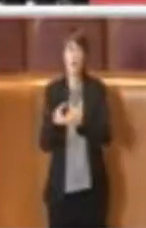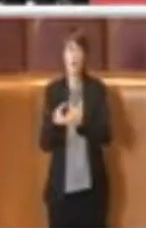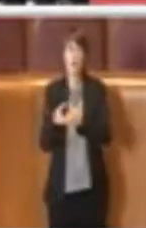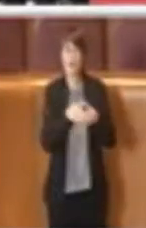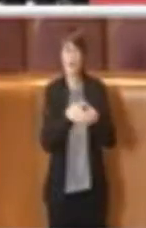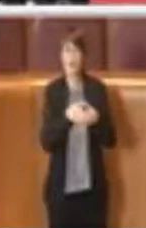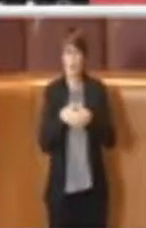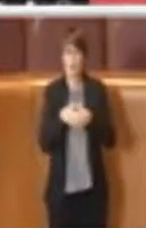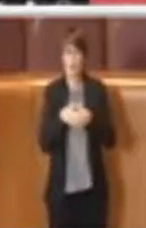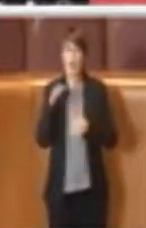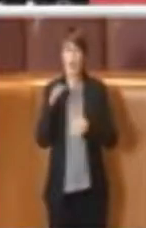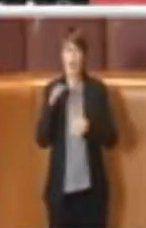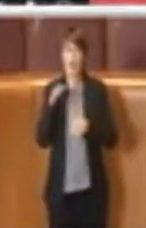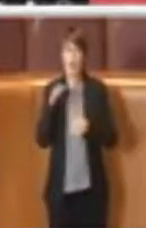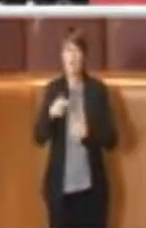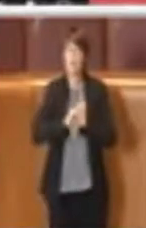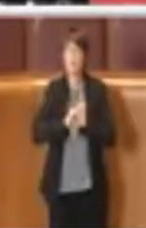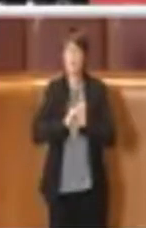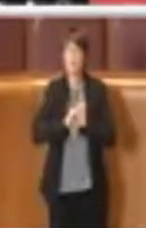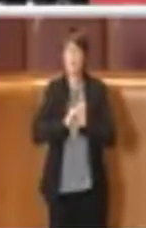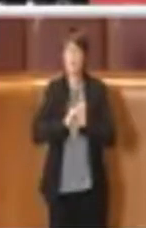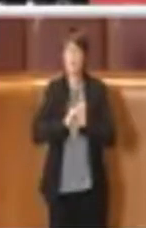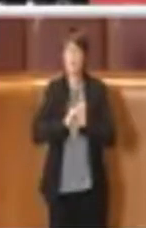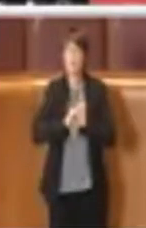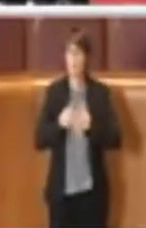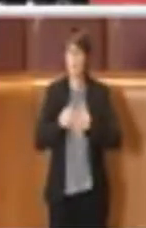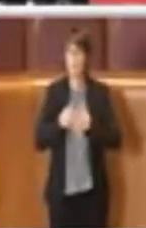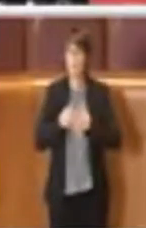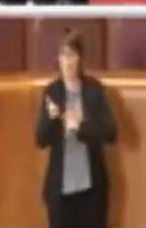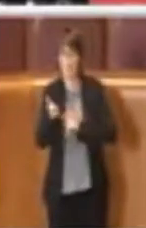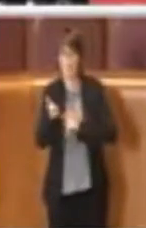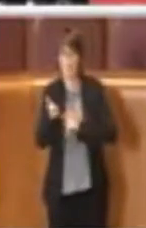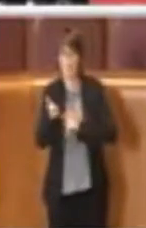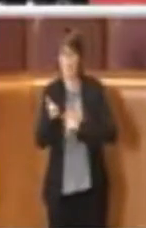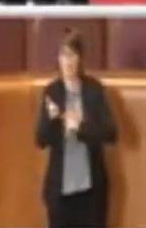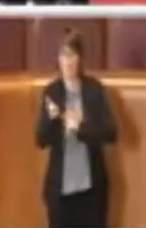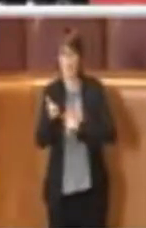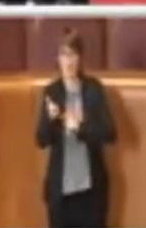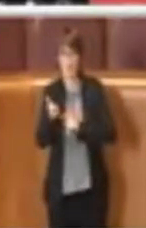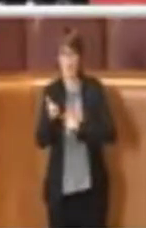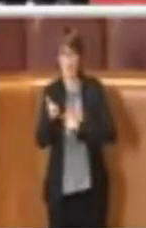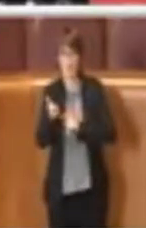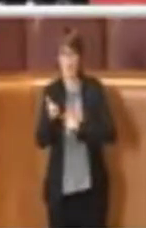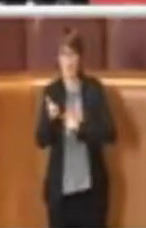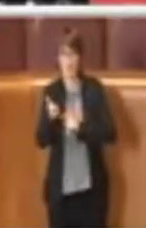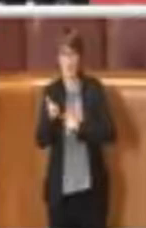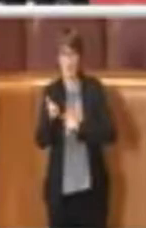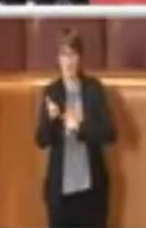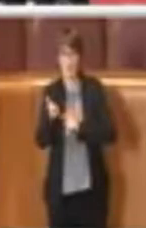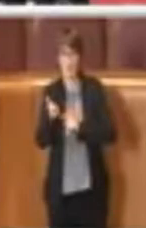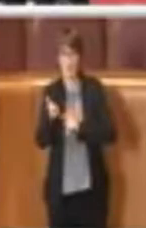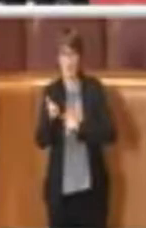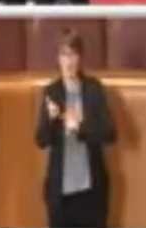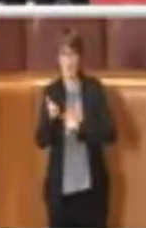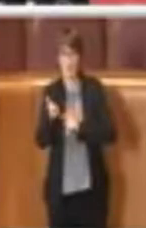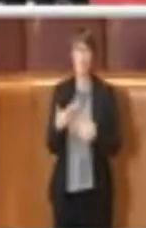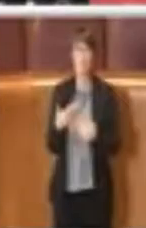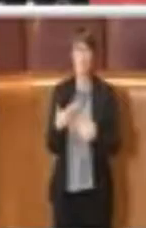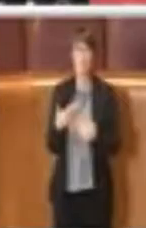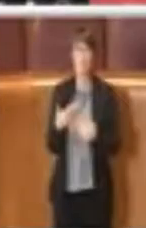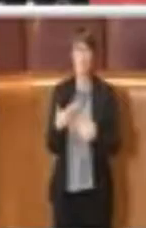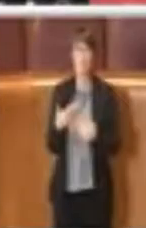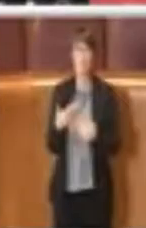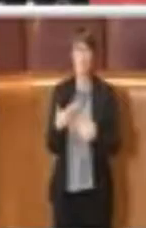sostegno e rilancio, perché come istituzioni vicine ai territori pensiamo di poter rappresentare